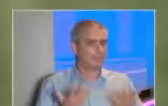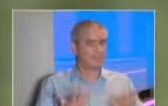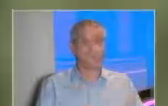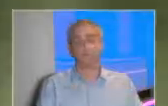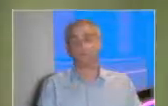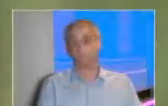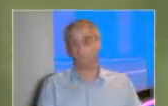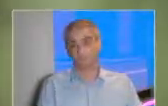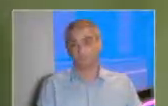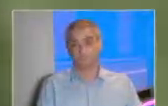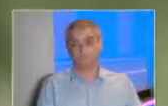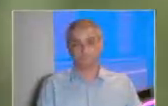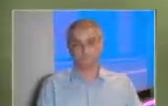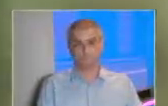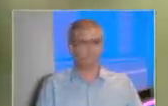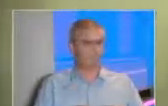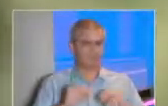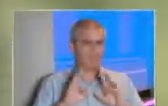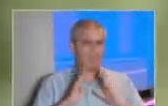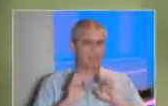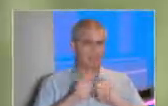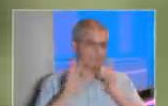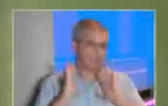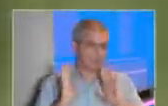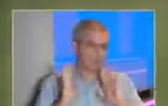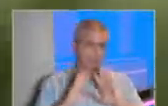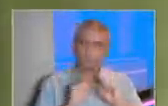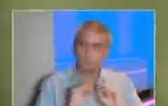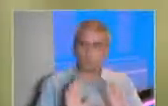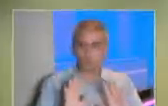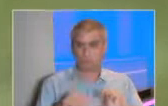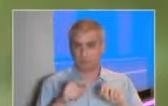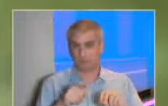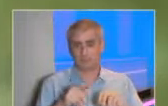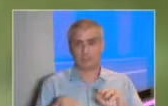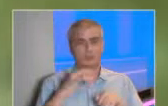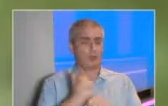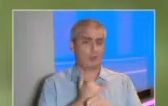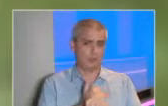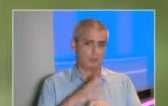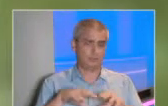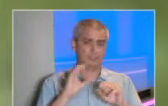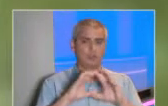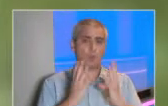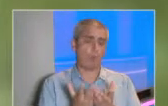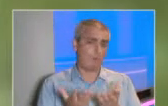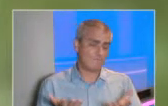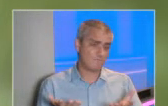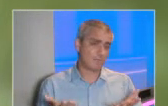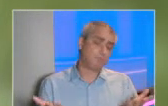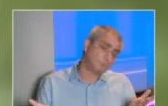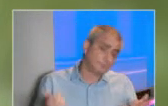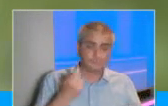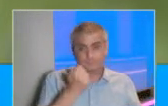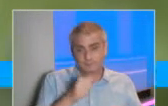נגרם? בשדה אין נזק גדול, בסך הכל. בסך הכל זה גידול הירקות, בשדה של כרוב.